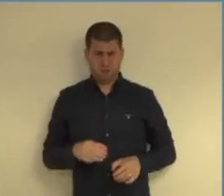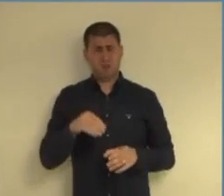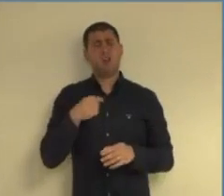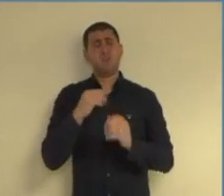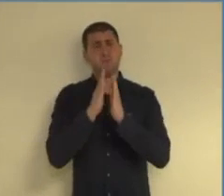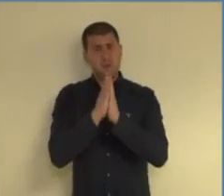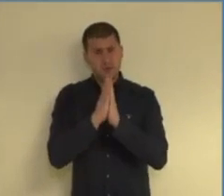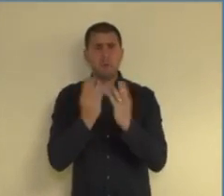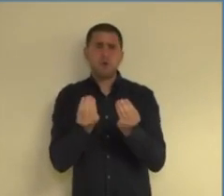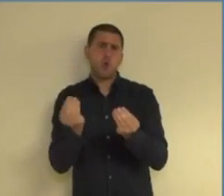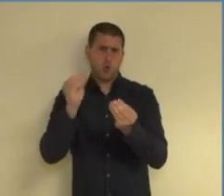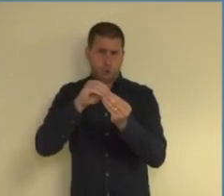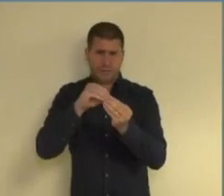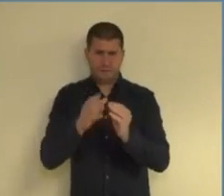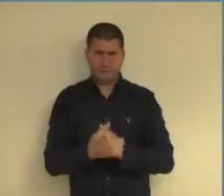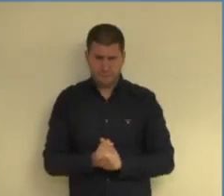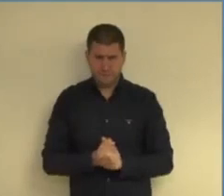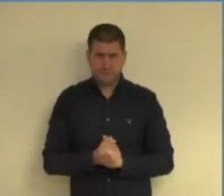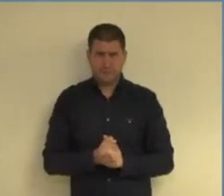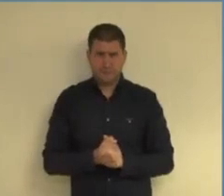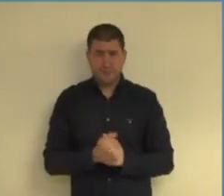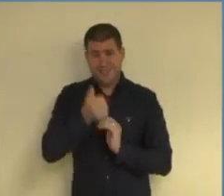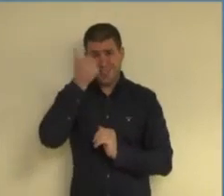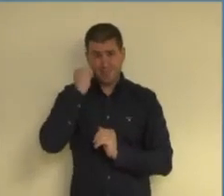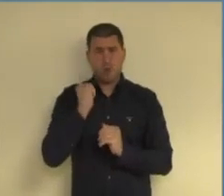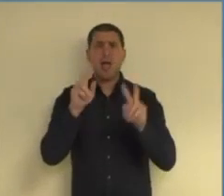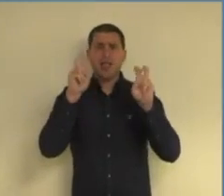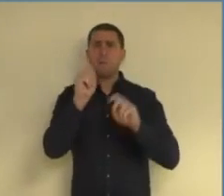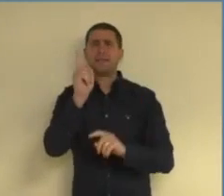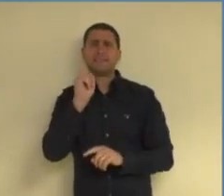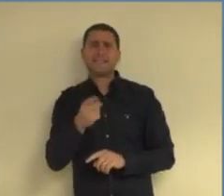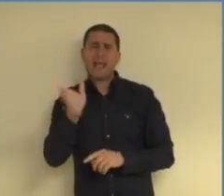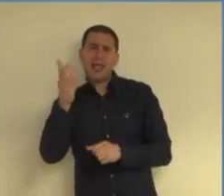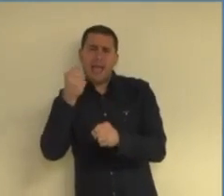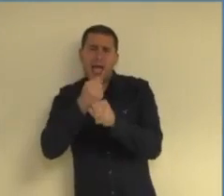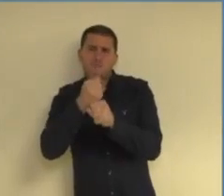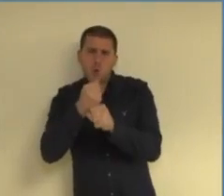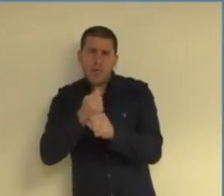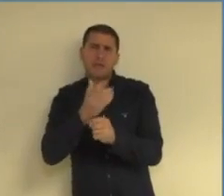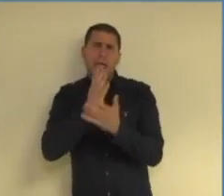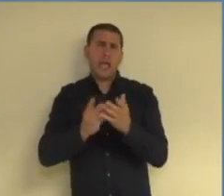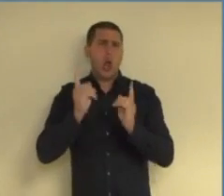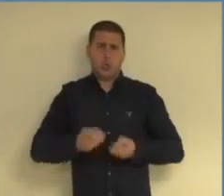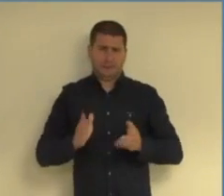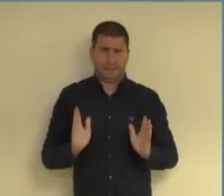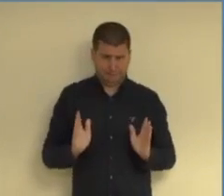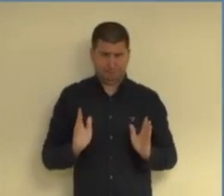אני מבקש מכם דבר נוסף. אתמול הגדרנו מי צריך לצאת לעבודה ומי לא.